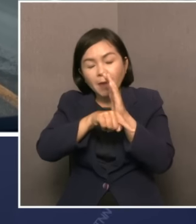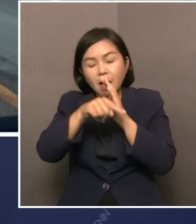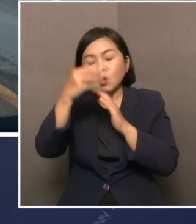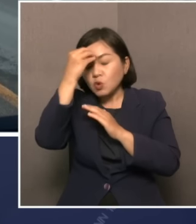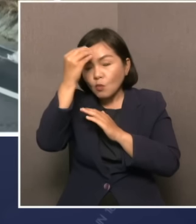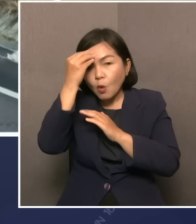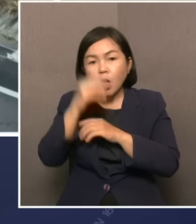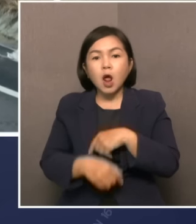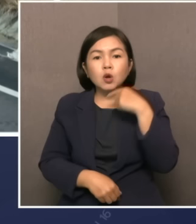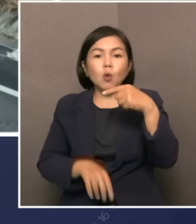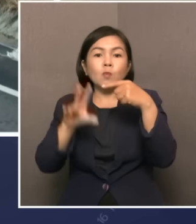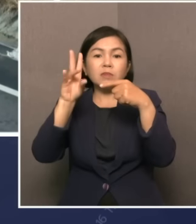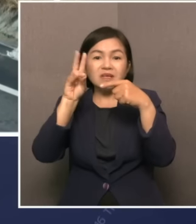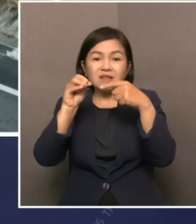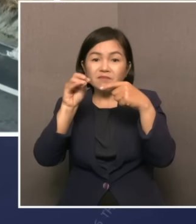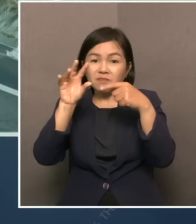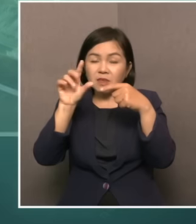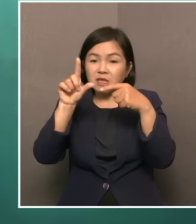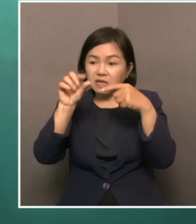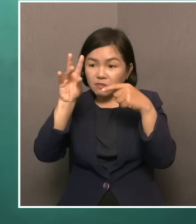ลบ 27องศเซซ